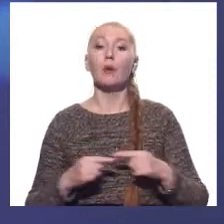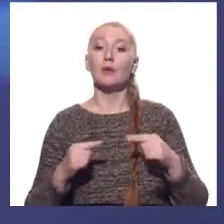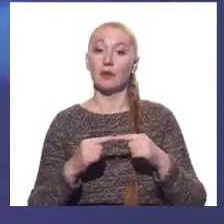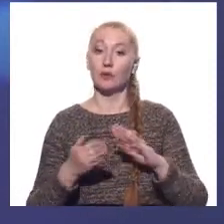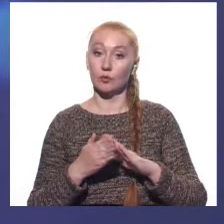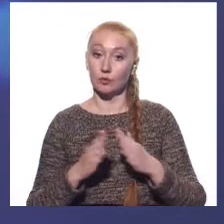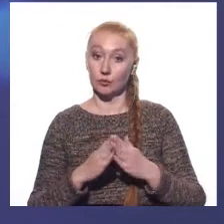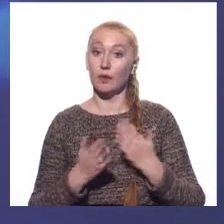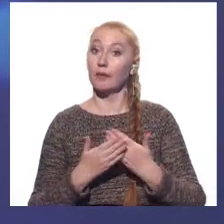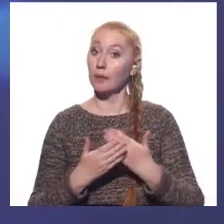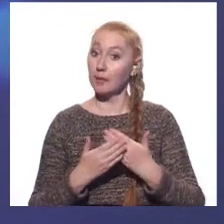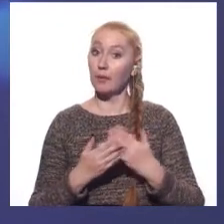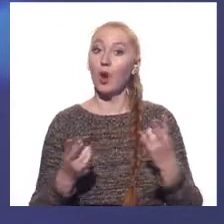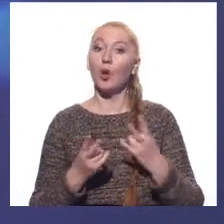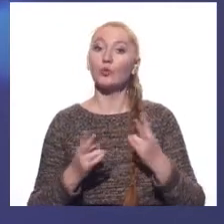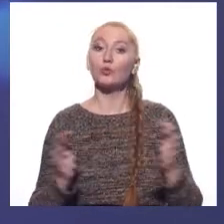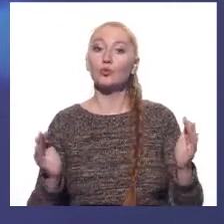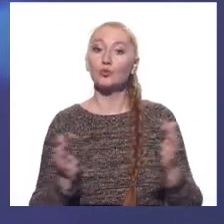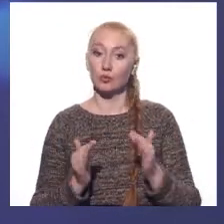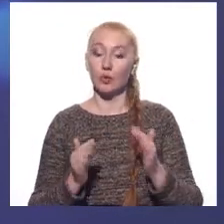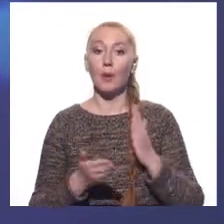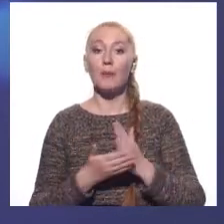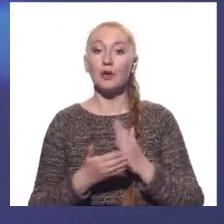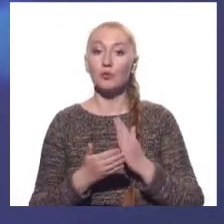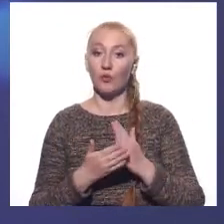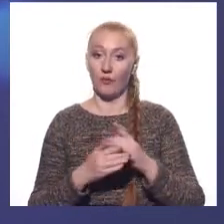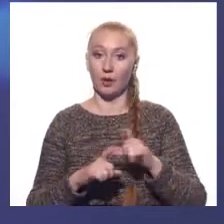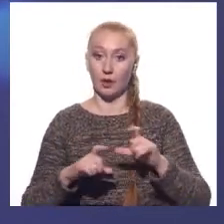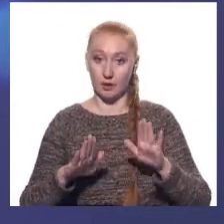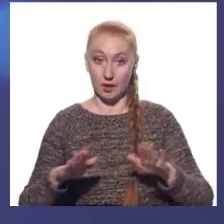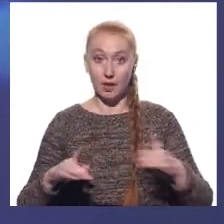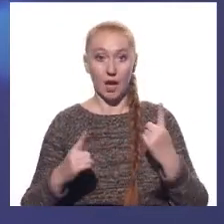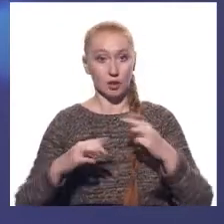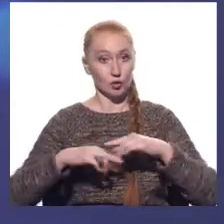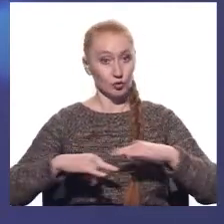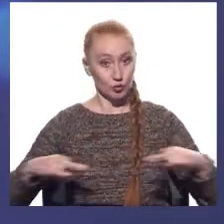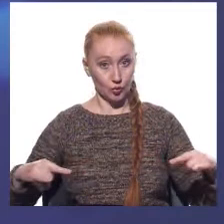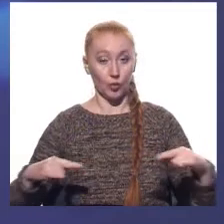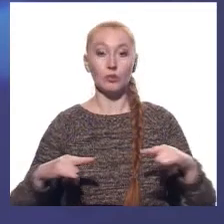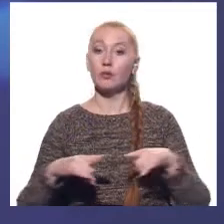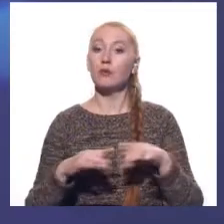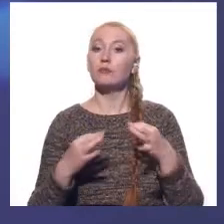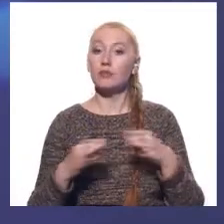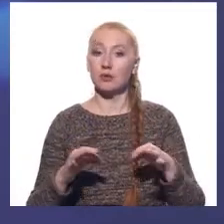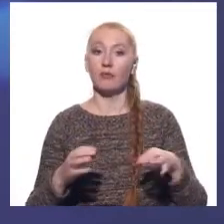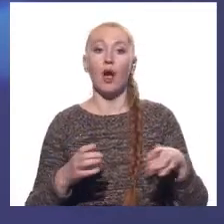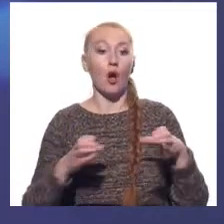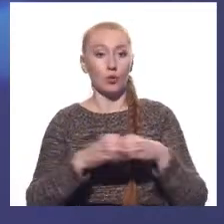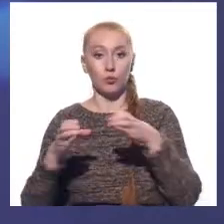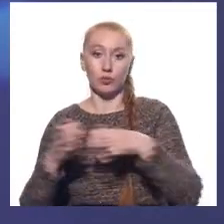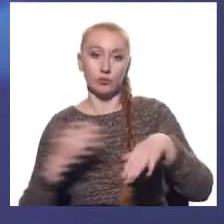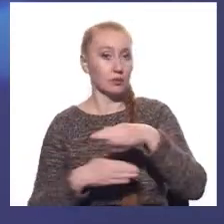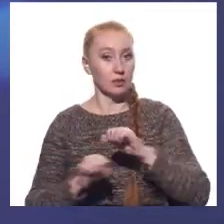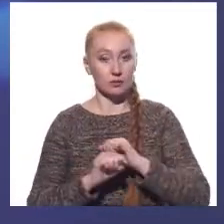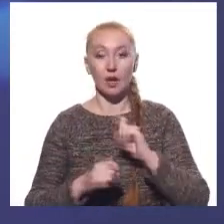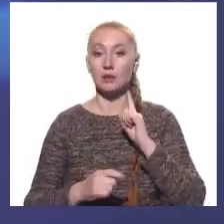умов. Зокрема, необхідно обмежити одночасне перебування дітей за одним столом, не допускати змішування груп.